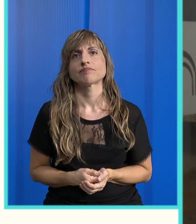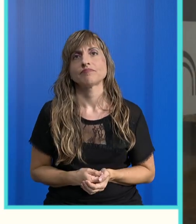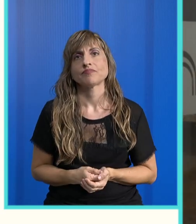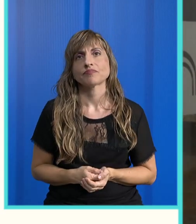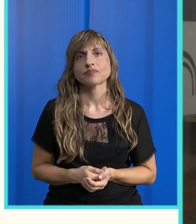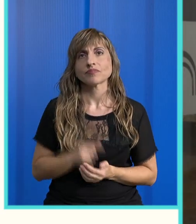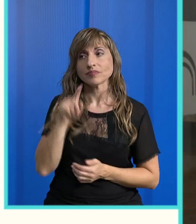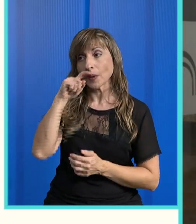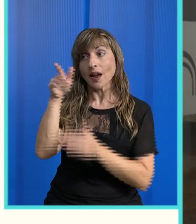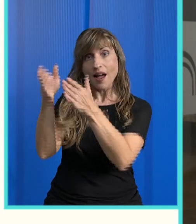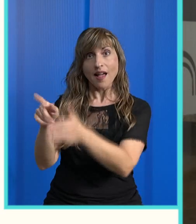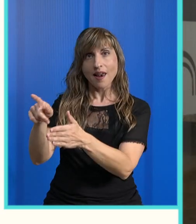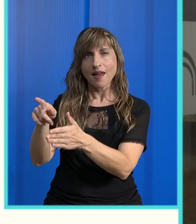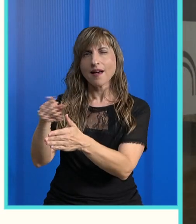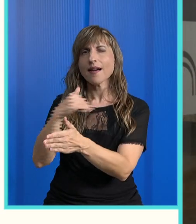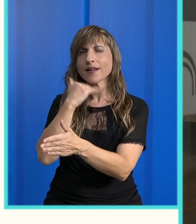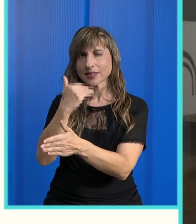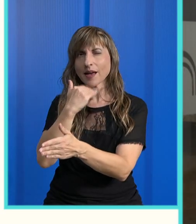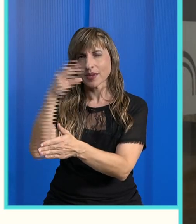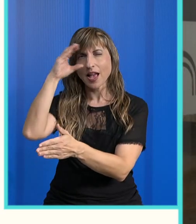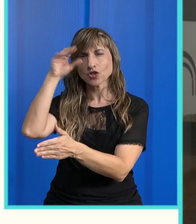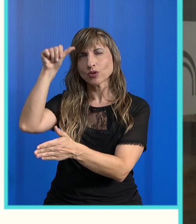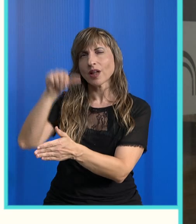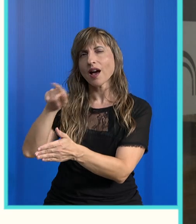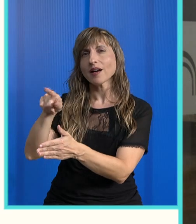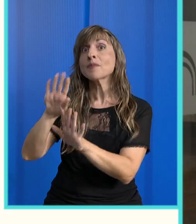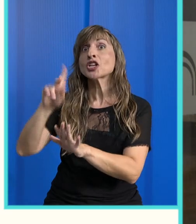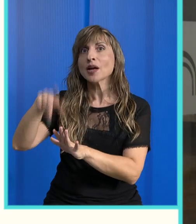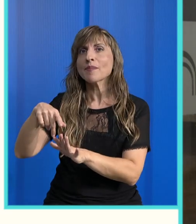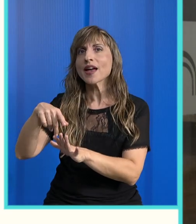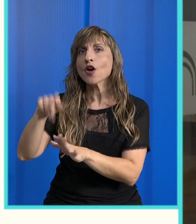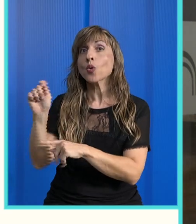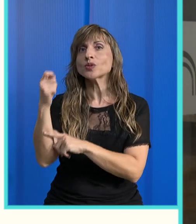Ell sabia escoltar però aconseguia ser escoltat